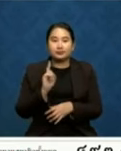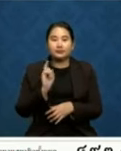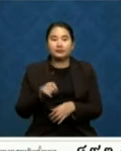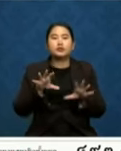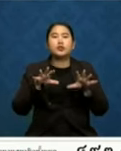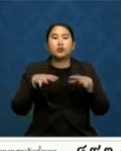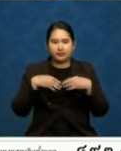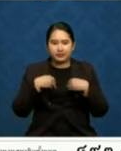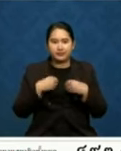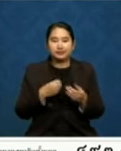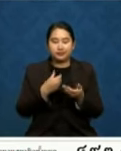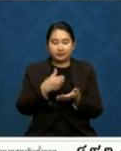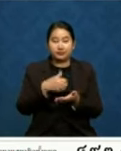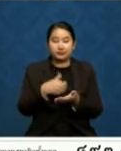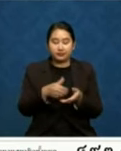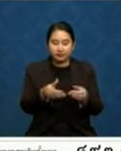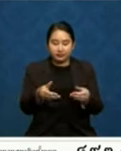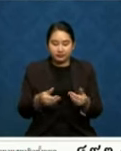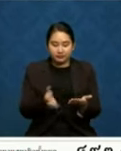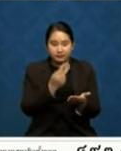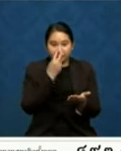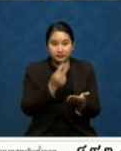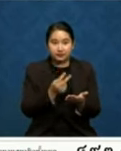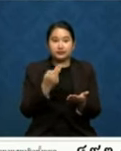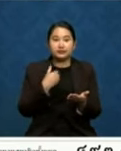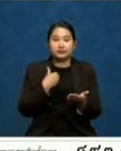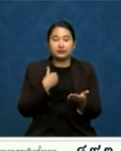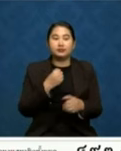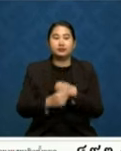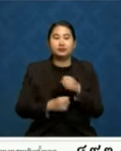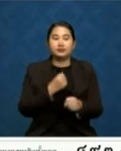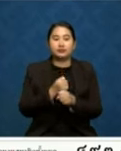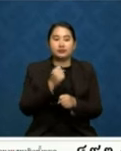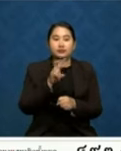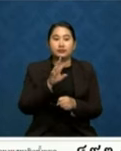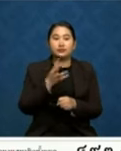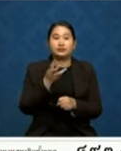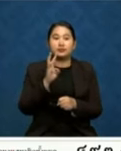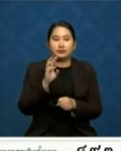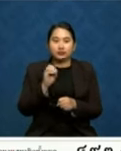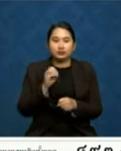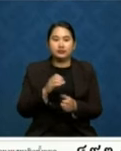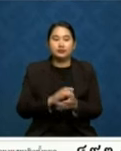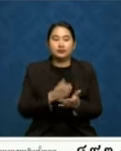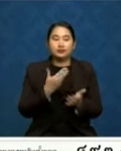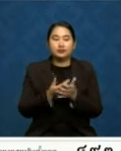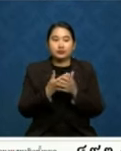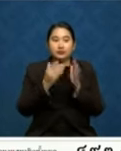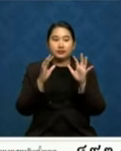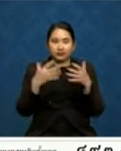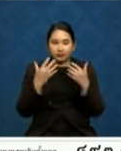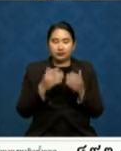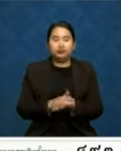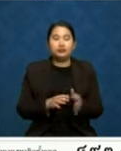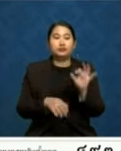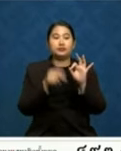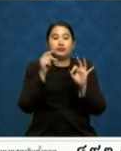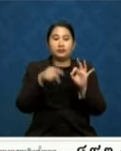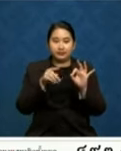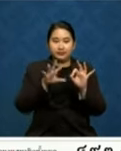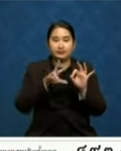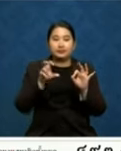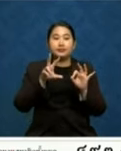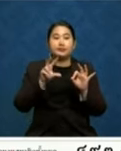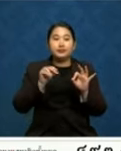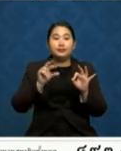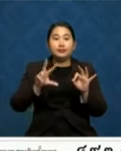รับว่าจากรายงานที่ท่านชี้แจงมาเนี่ยนะครับที่ว่าปี60เนี่ยนะครับมีกำไรถึง 9,343 ล้านนะครับ